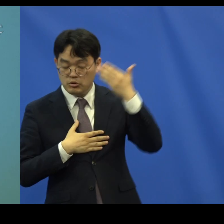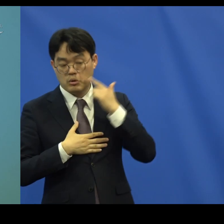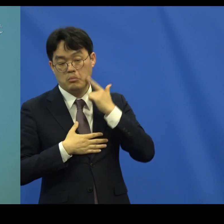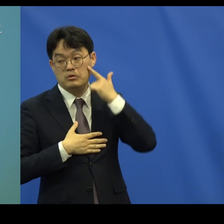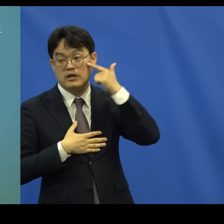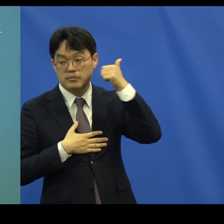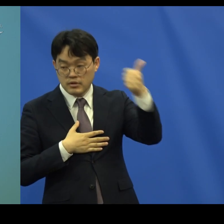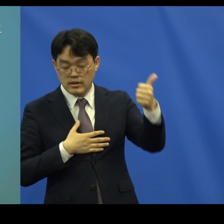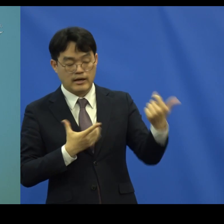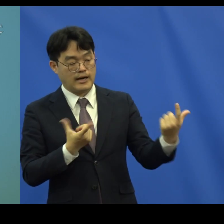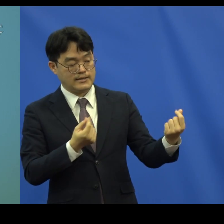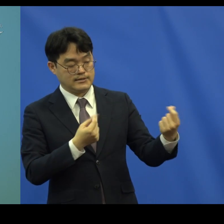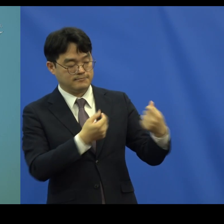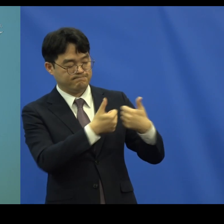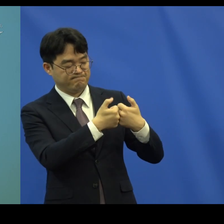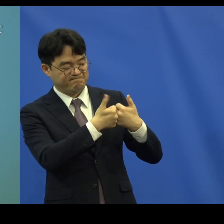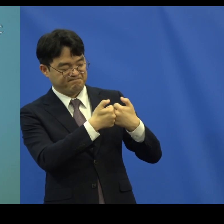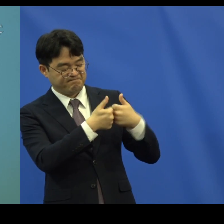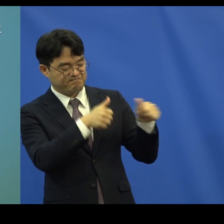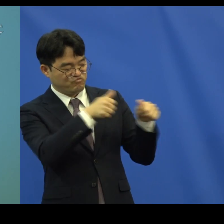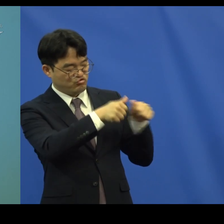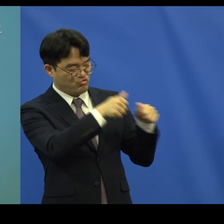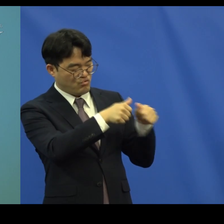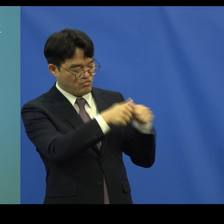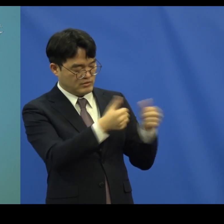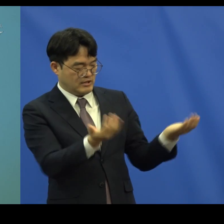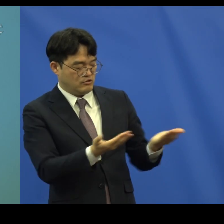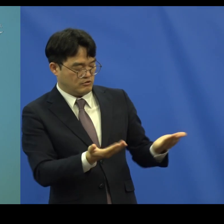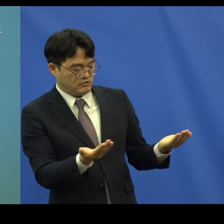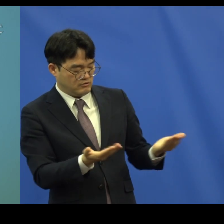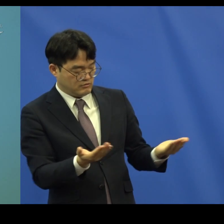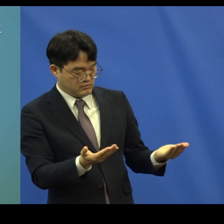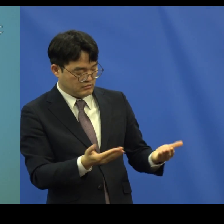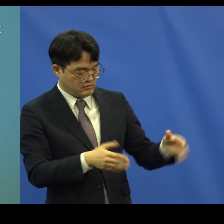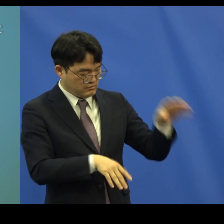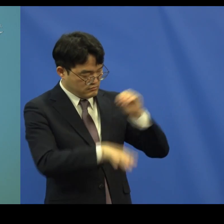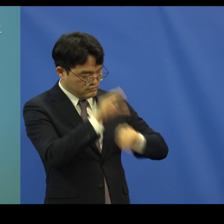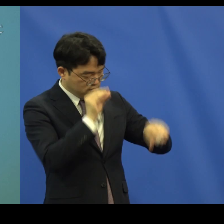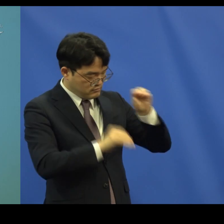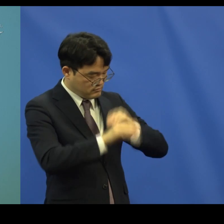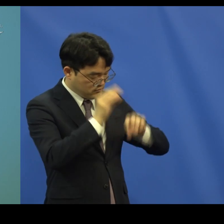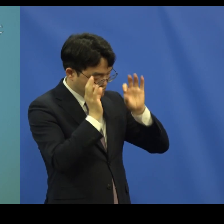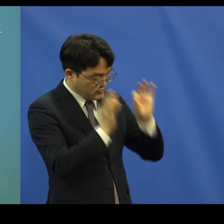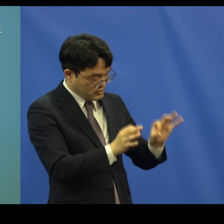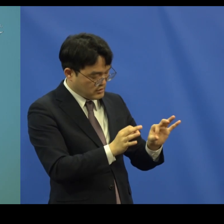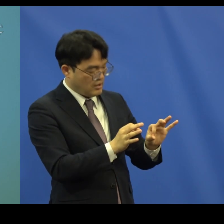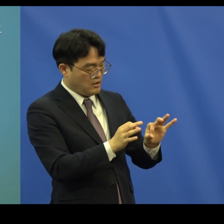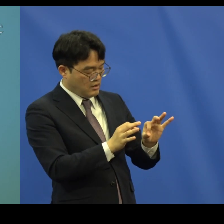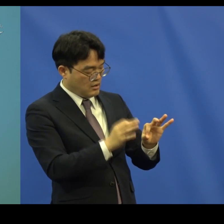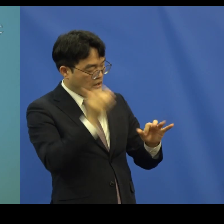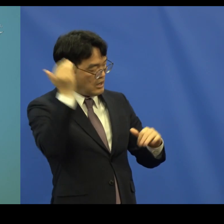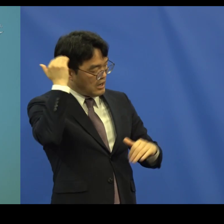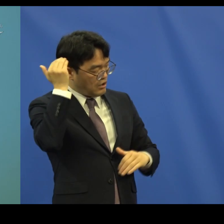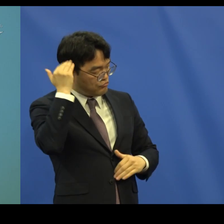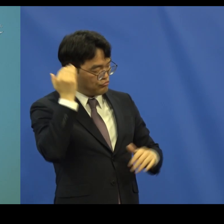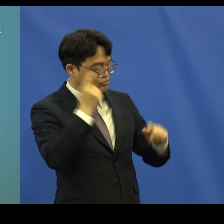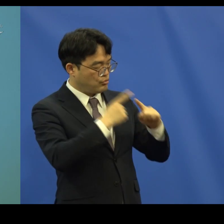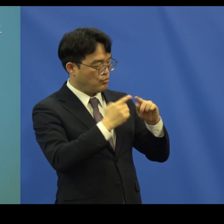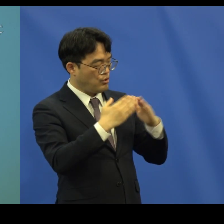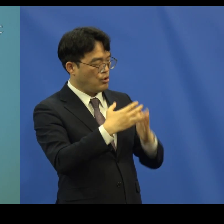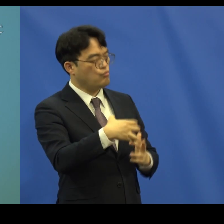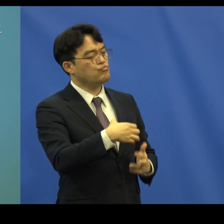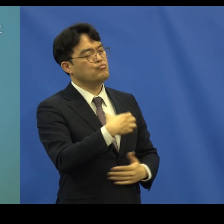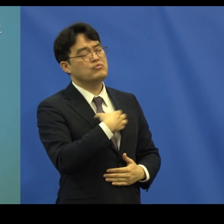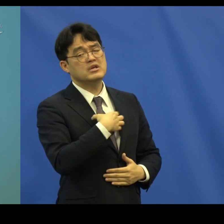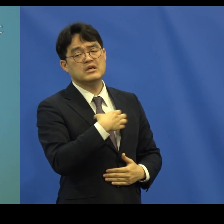사역을 오랫동안 이제 해오면서 하는 이유 중에 하나가 한국교회의 현실, 위기 상황을 보면서 이제